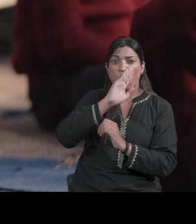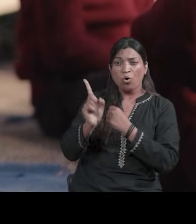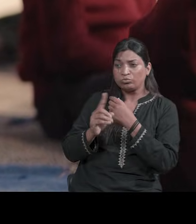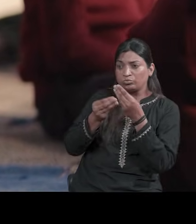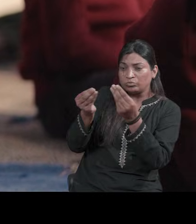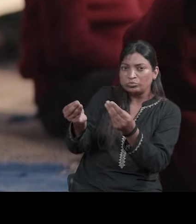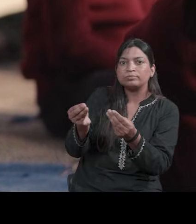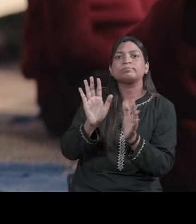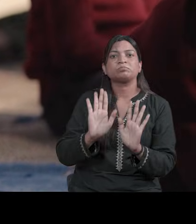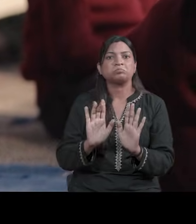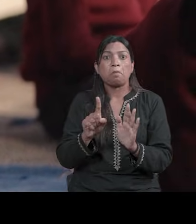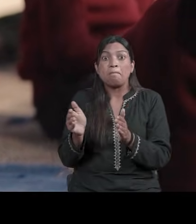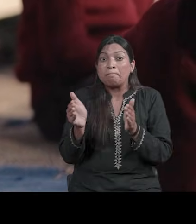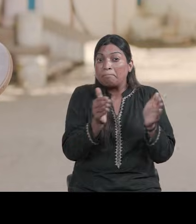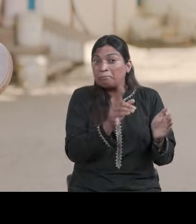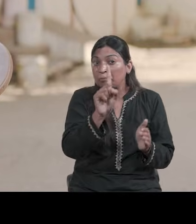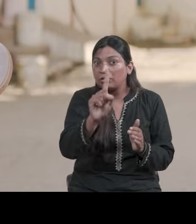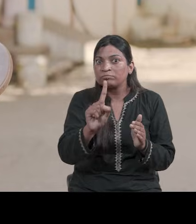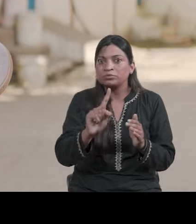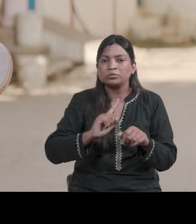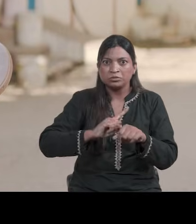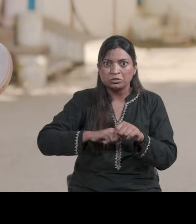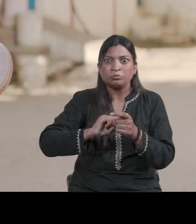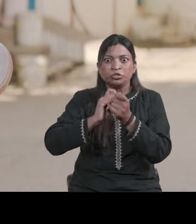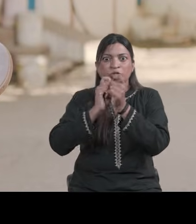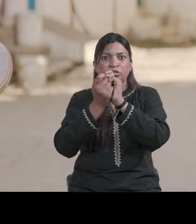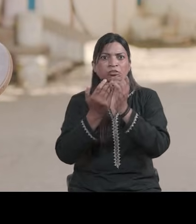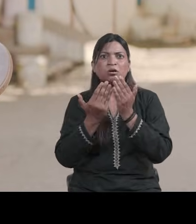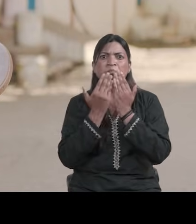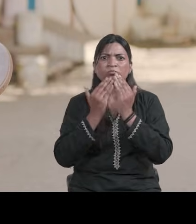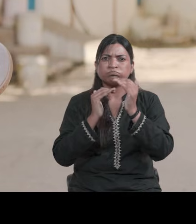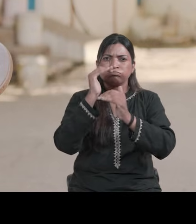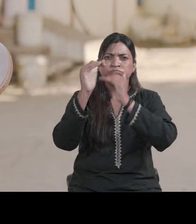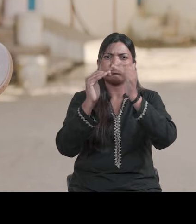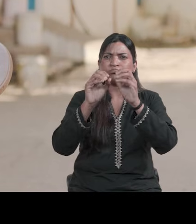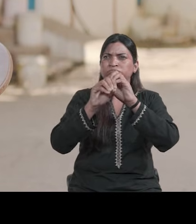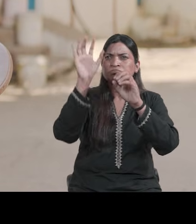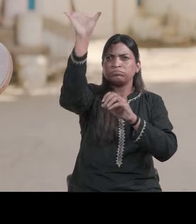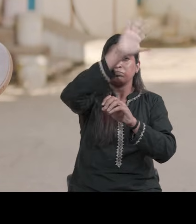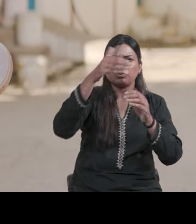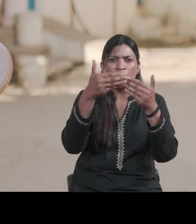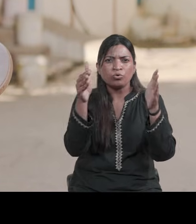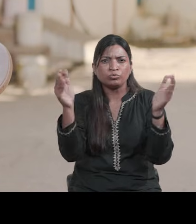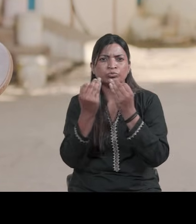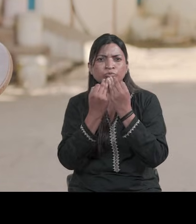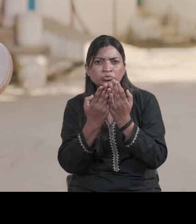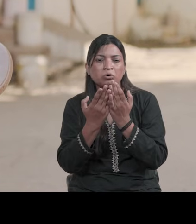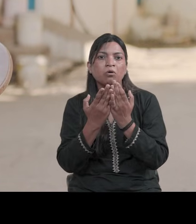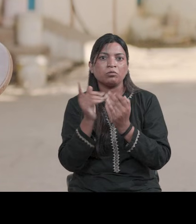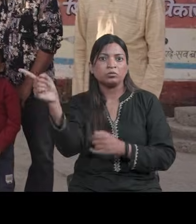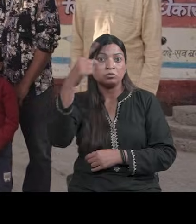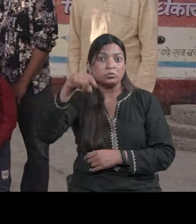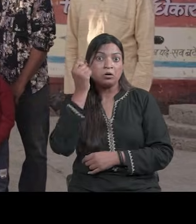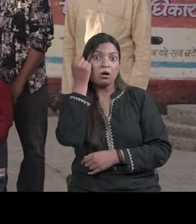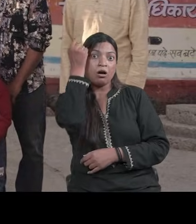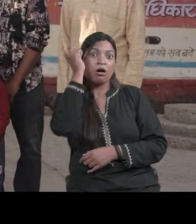स्पेशल नीड्स के स्कूल खुले हैं, हम उन्हें सम्मान देने लगे हैं। विकलांग से बदलकर उनका नाम हम लोग ने दिव्यांग रखा है प्रधानमंत्री जी के निर्देश